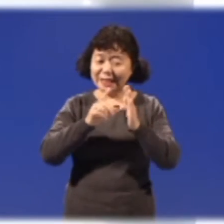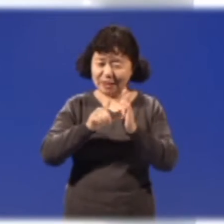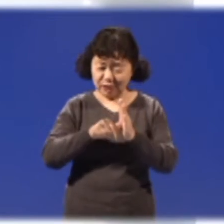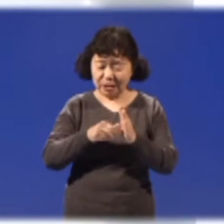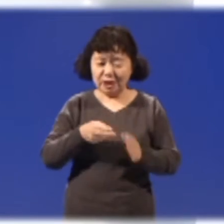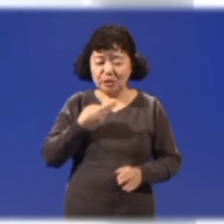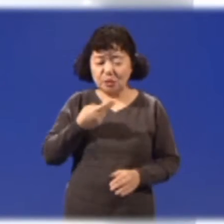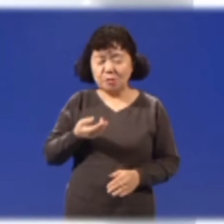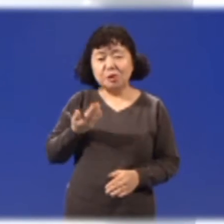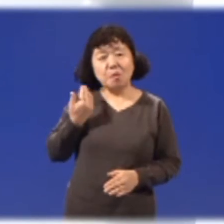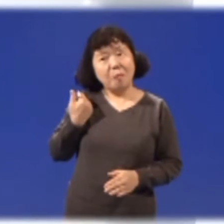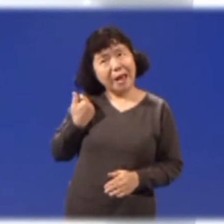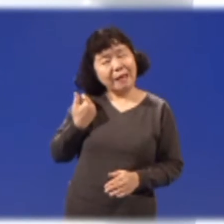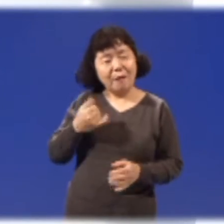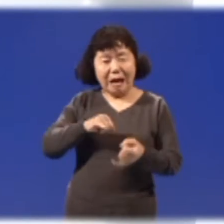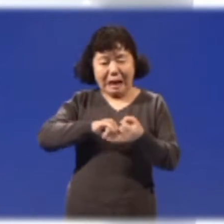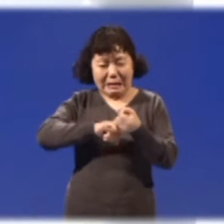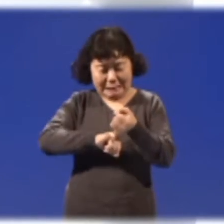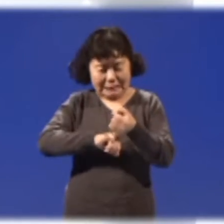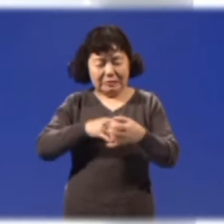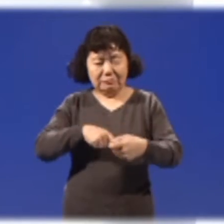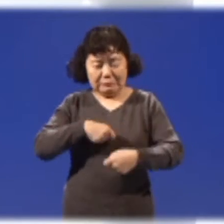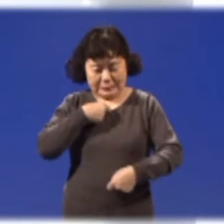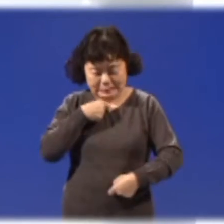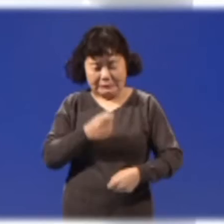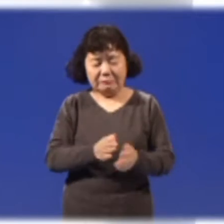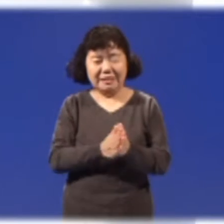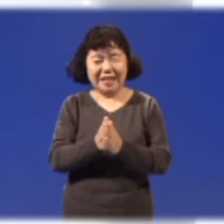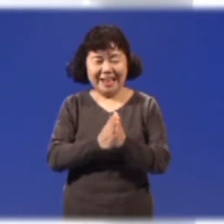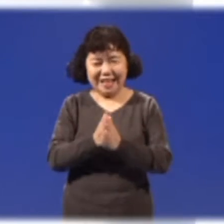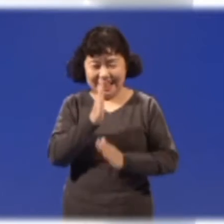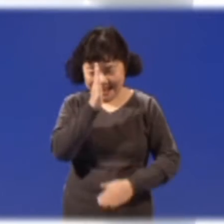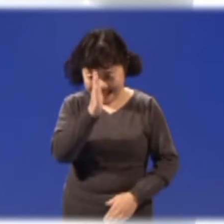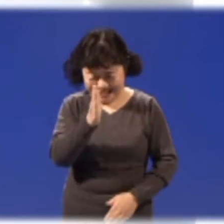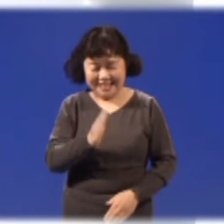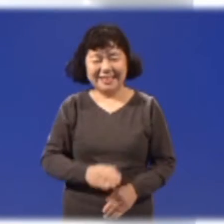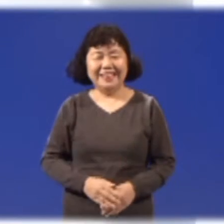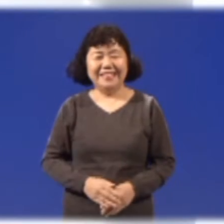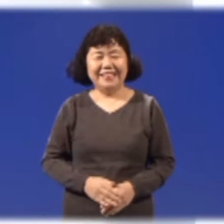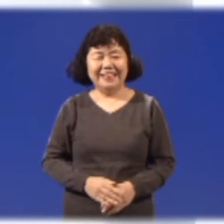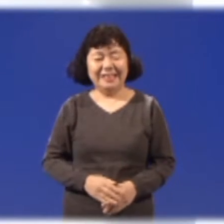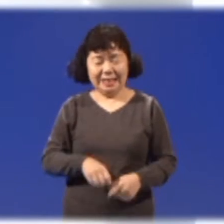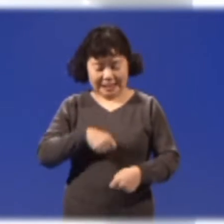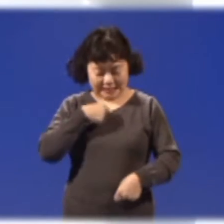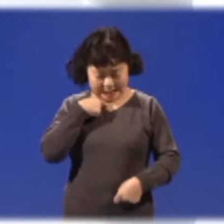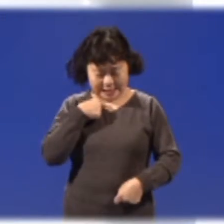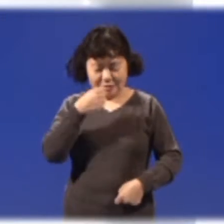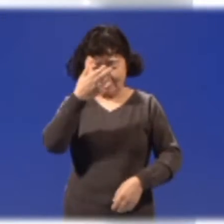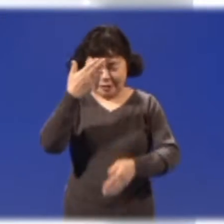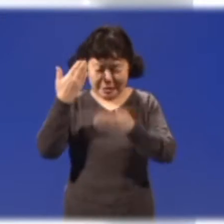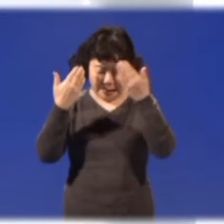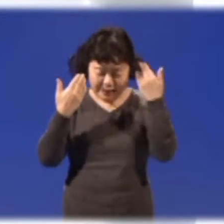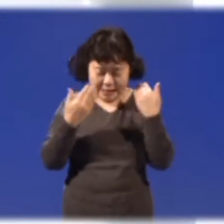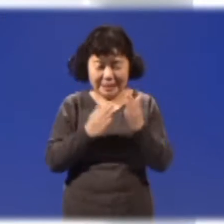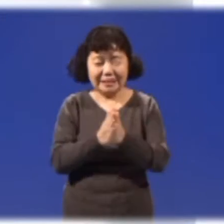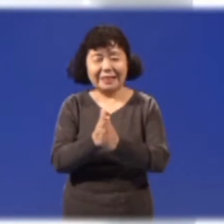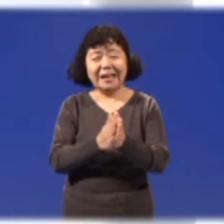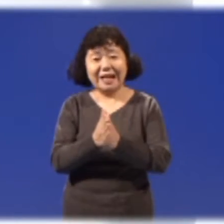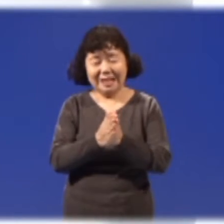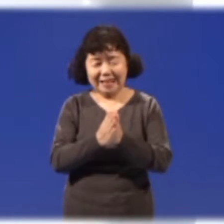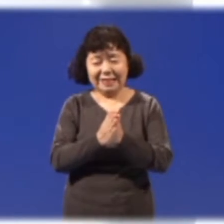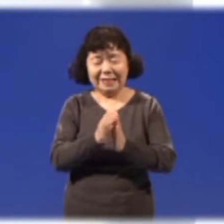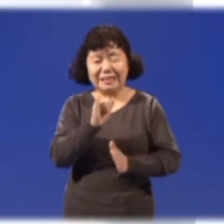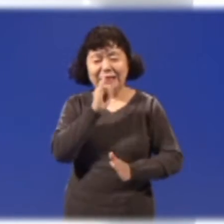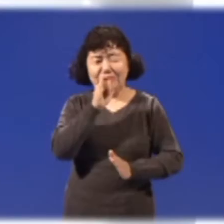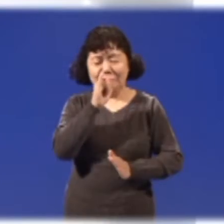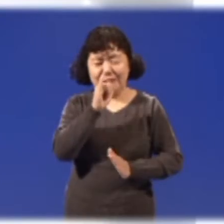や食事の前などは必ず正しく手を洗いましょう。正しく丁寧に手を洗うことがイン